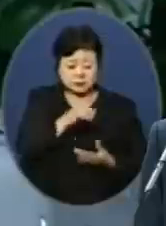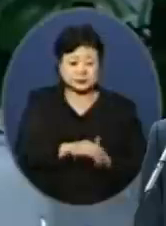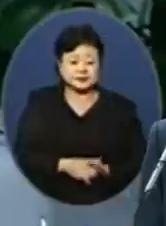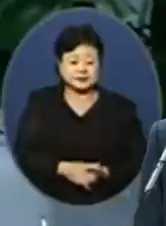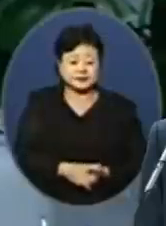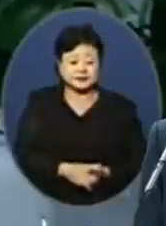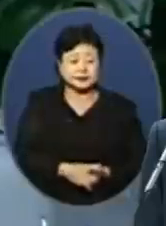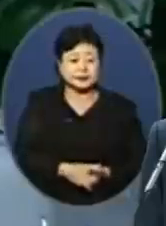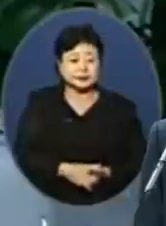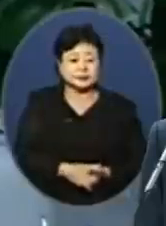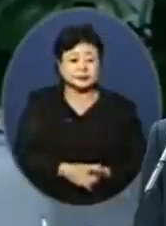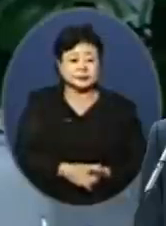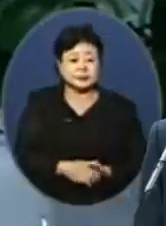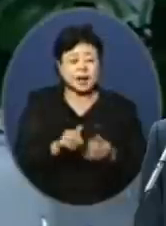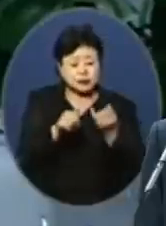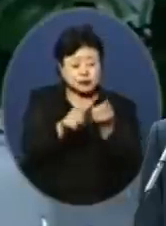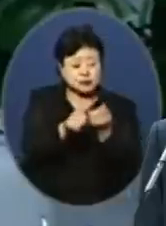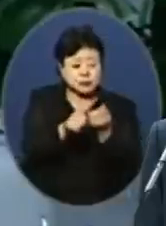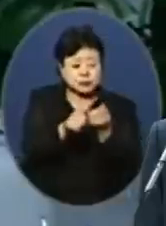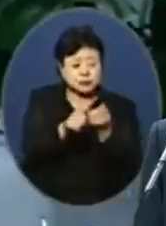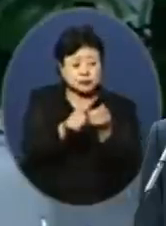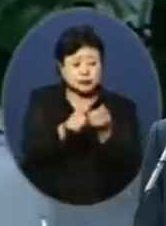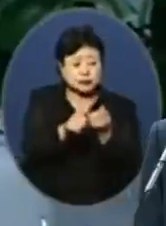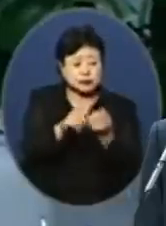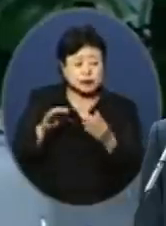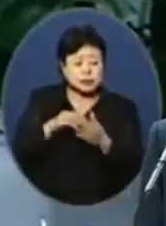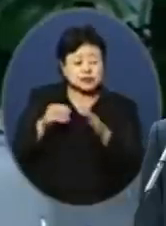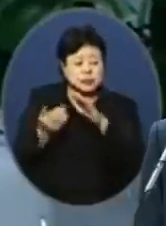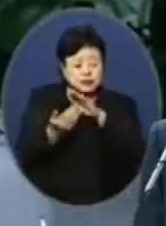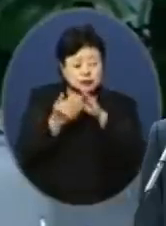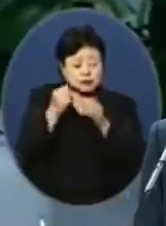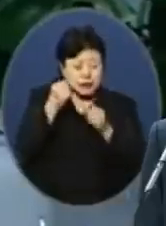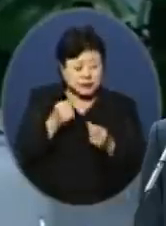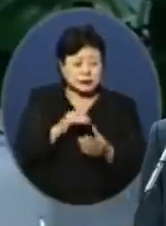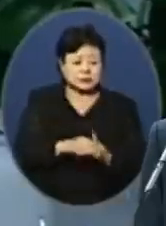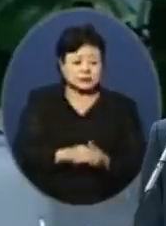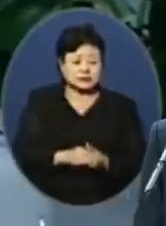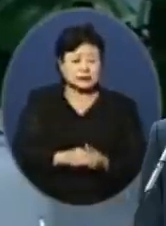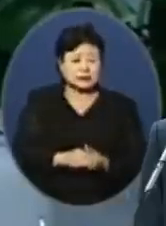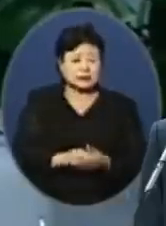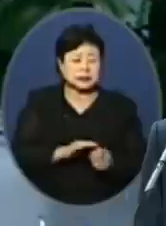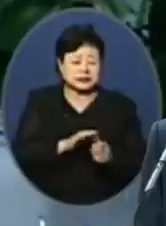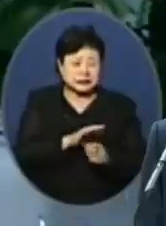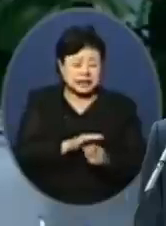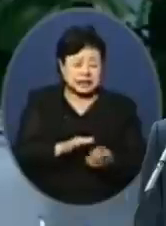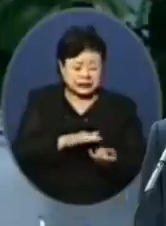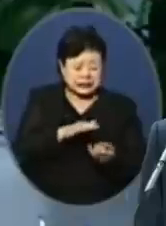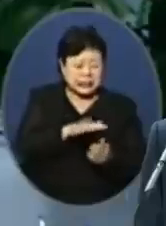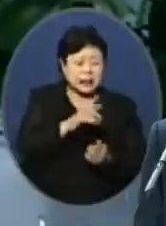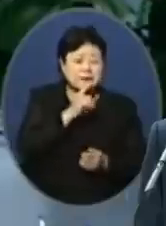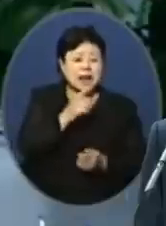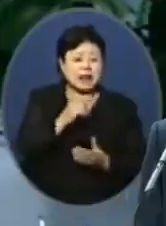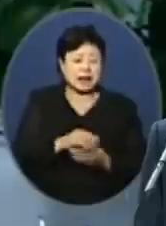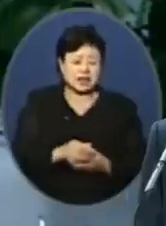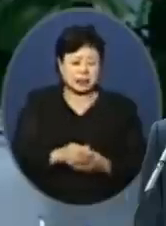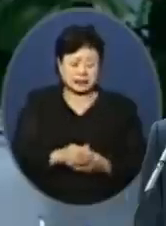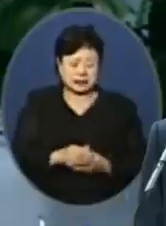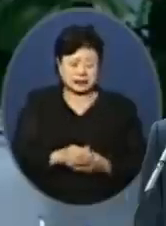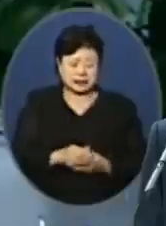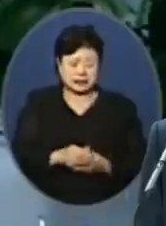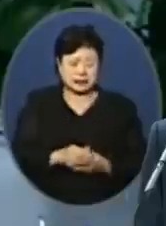것입니다. 부부간에 가정을 이루고 사는 것도 항상 사랑하며 산다고 생각하면 안 됩니다.